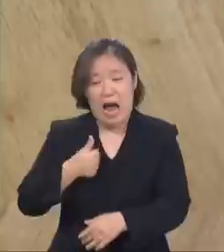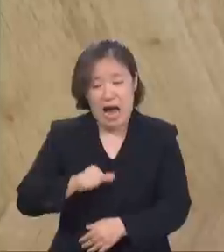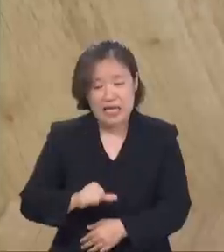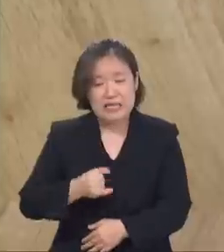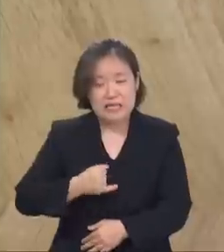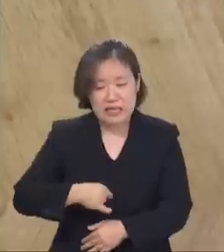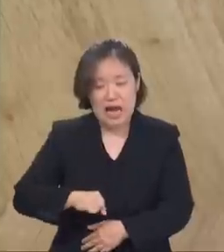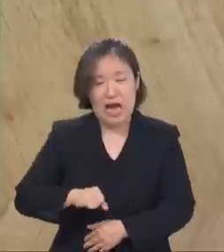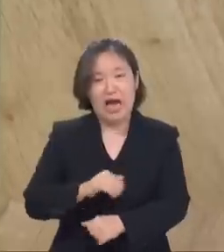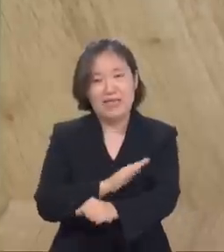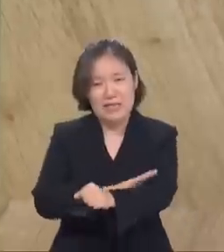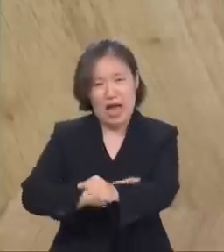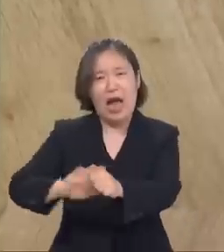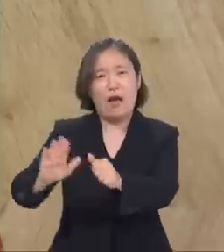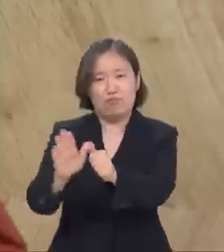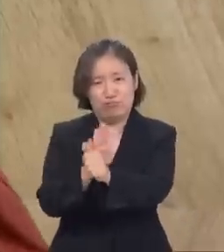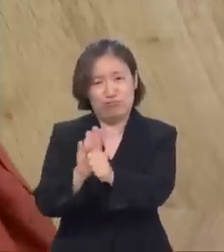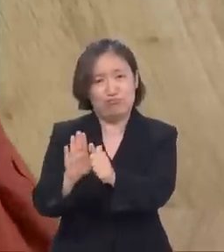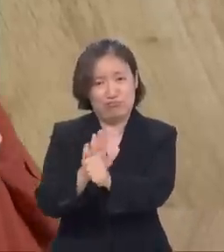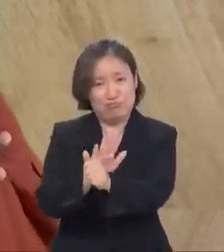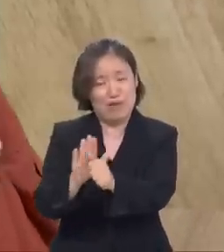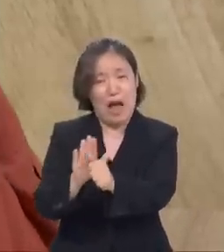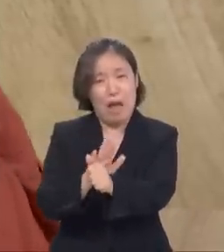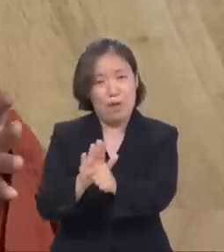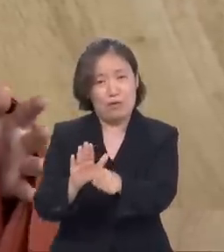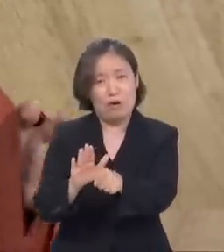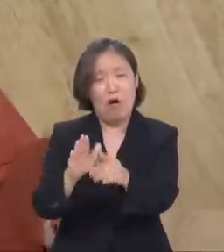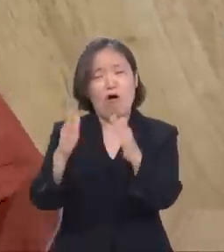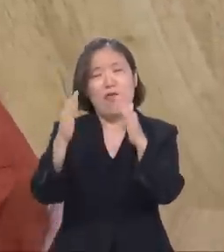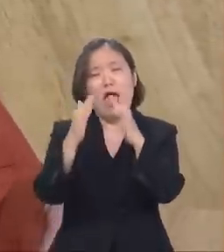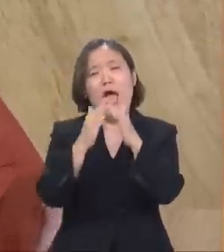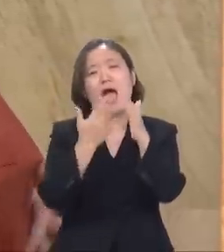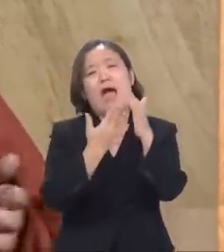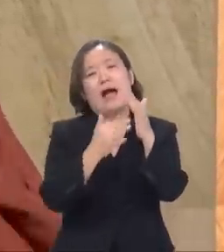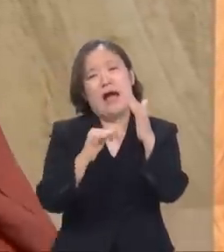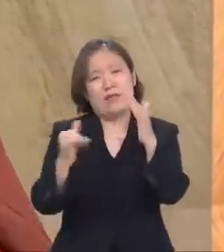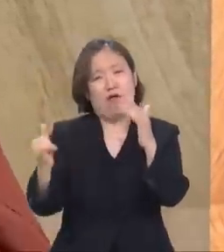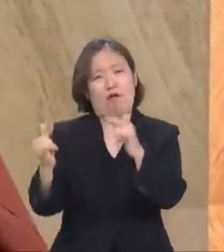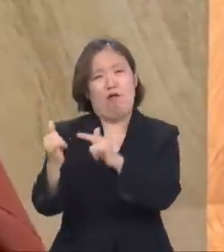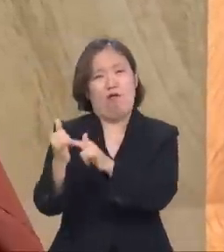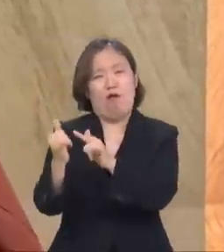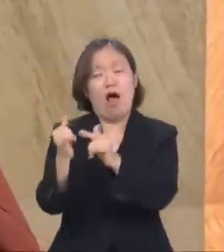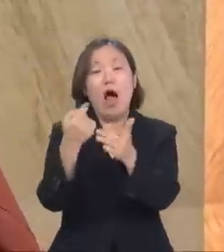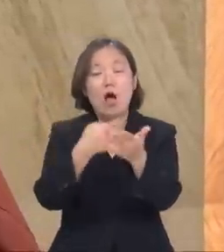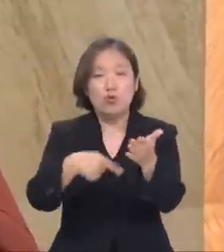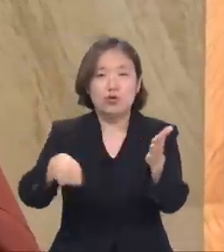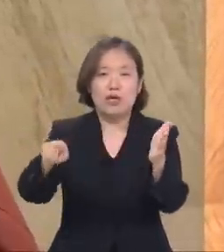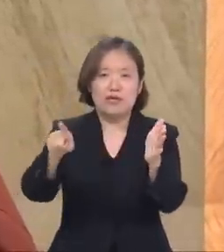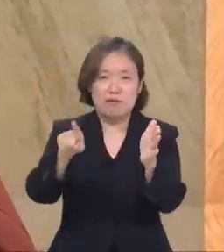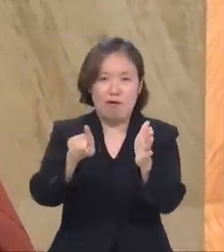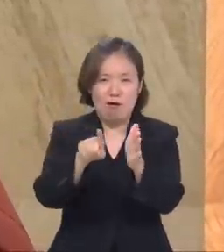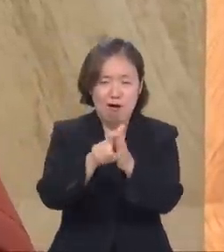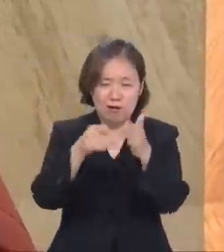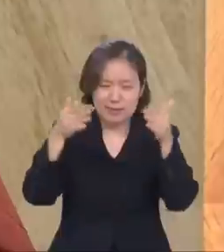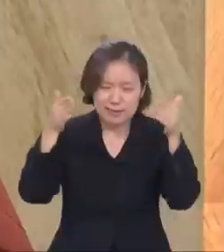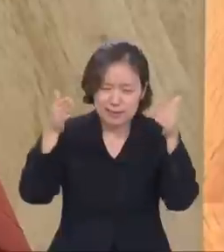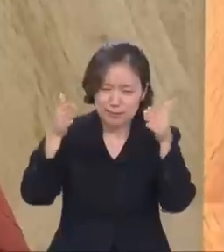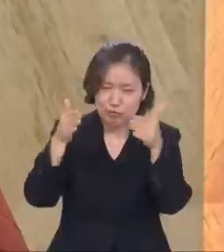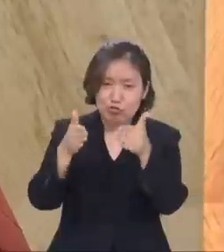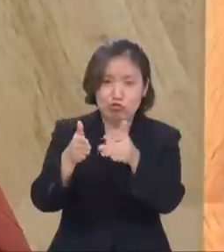오직 그 젊은 시절을 가정에다가 모든 것을 이제 몰입하고 집중하고